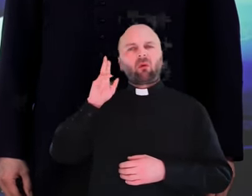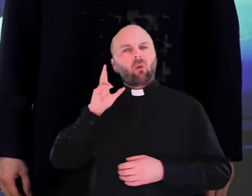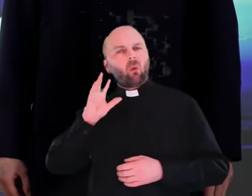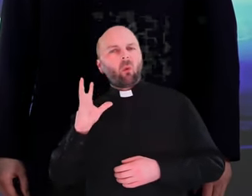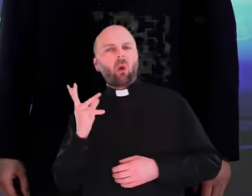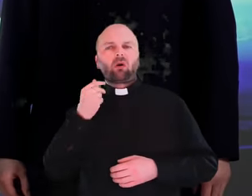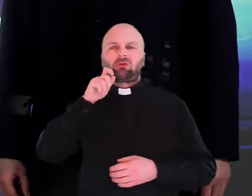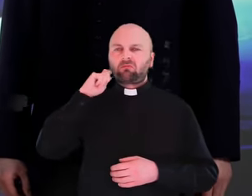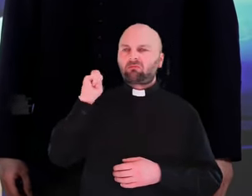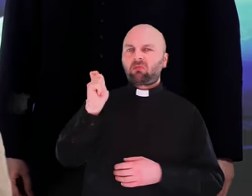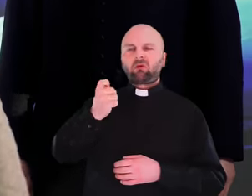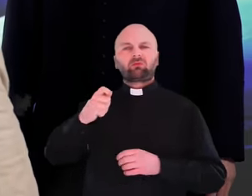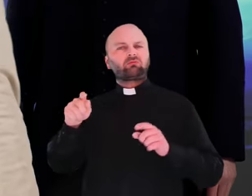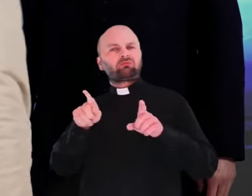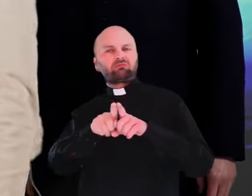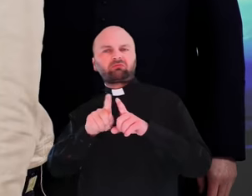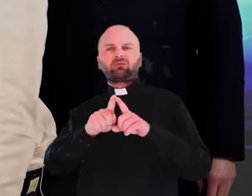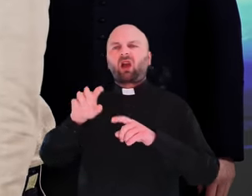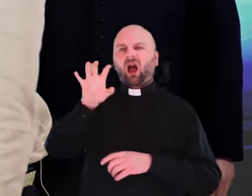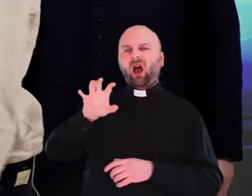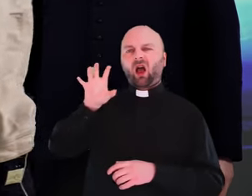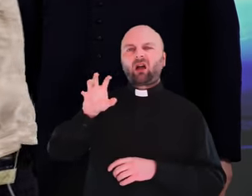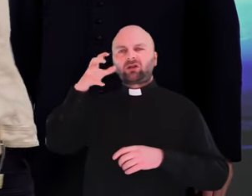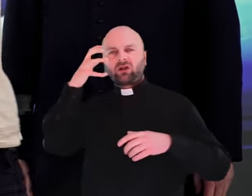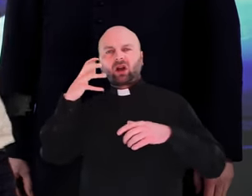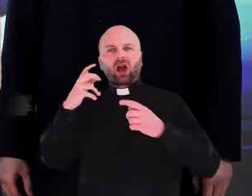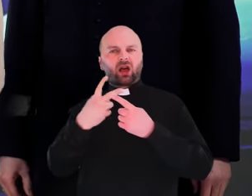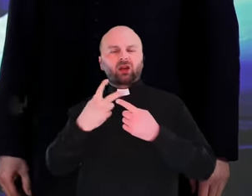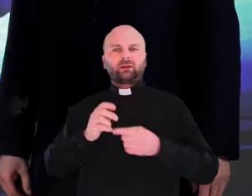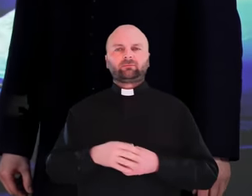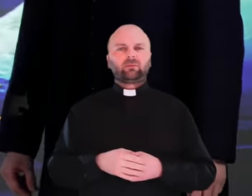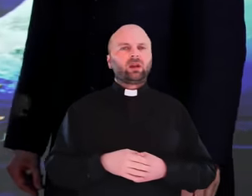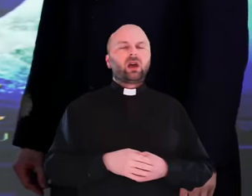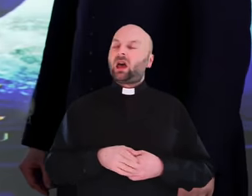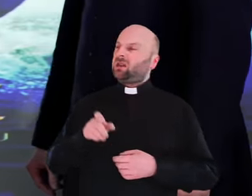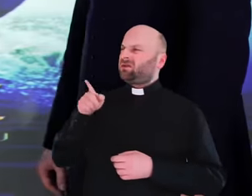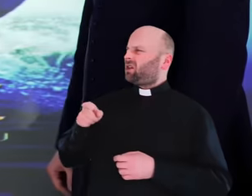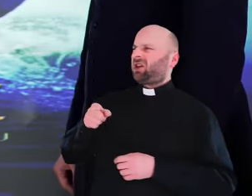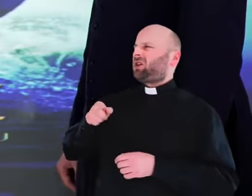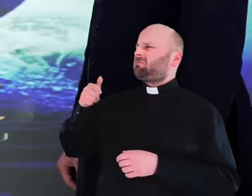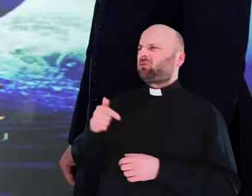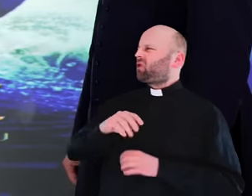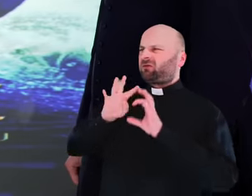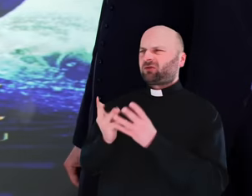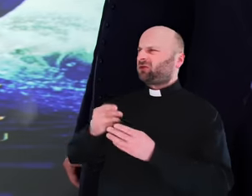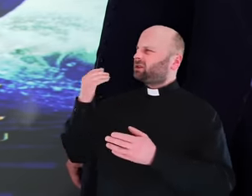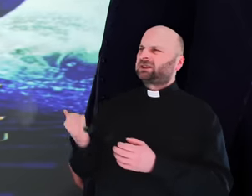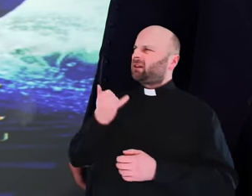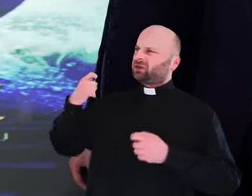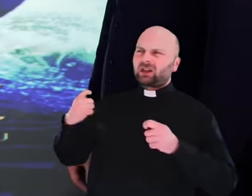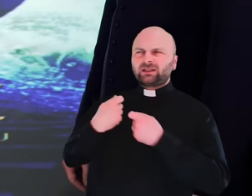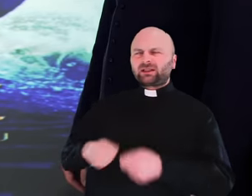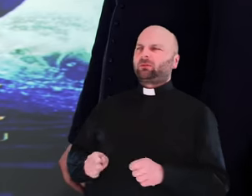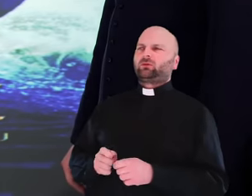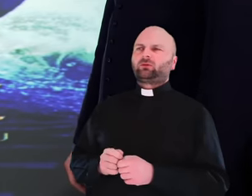niby przed ekranem, jak wszystko do tej pory. Ty to zawsze musisz wszystko zepsuć. Trochę wyobraźni, chłopie.